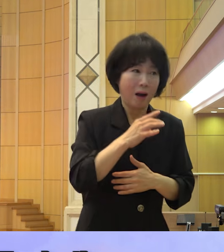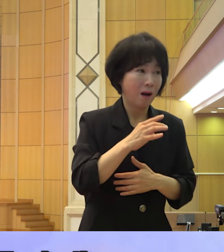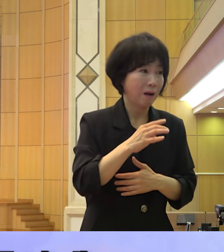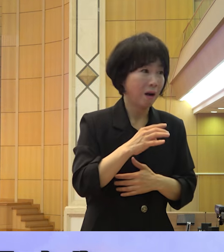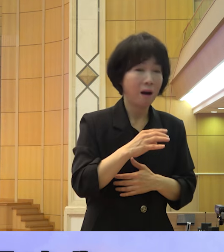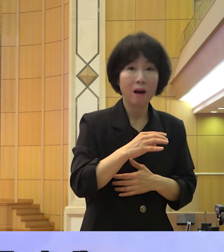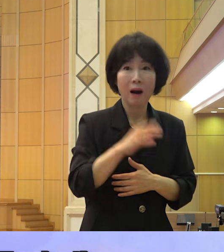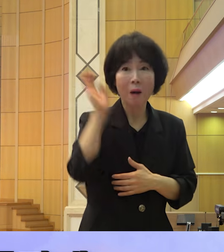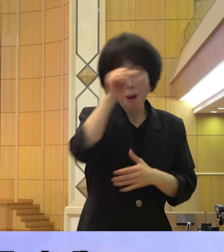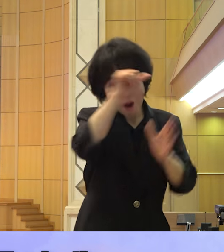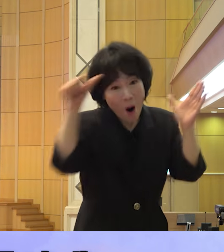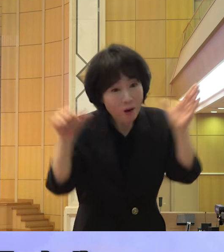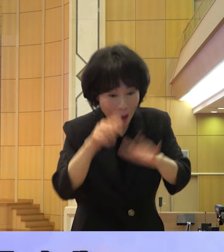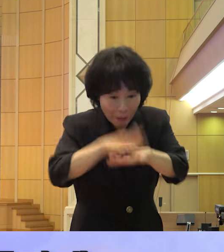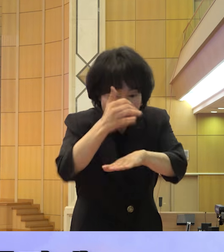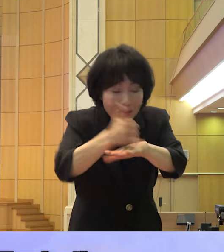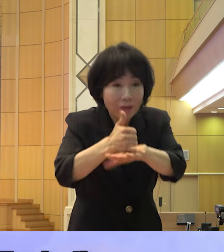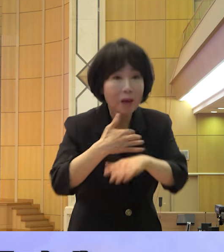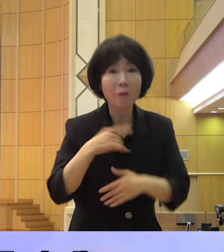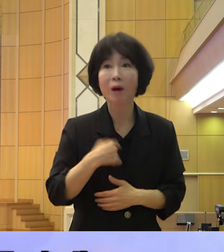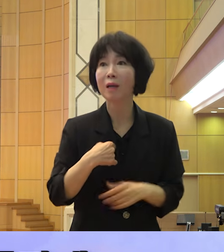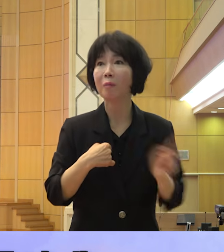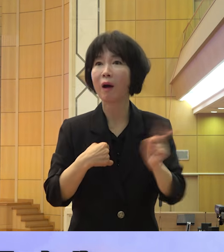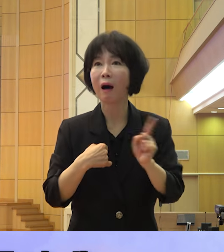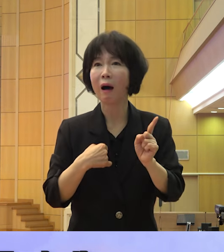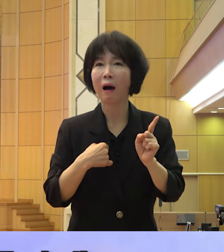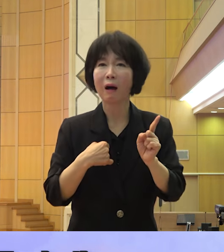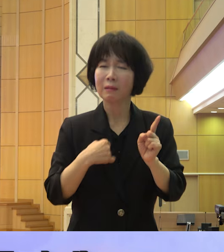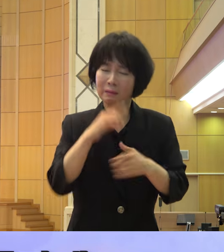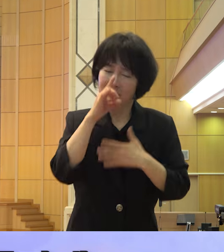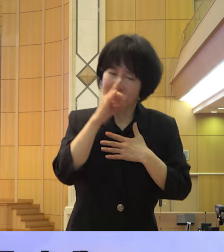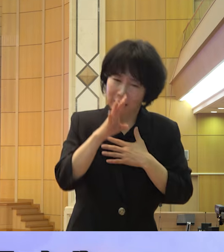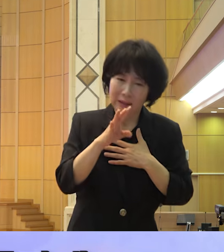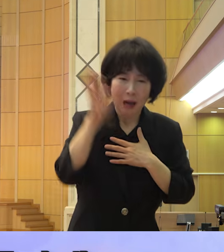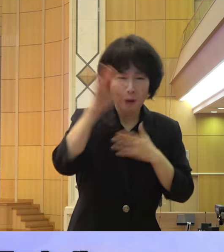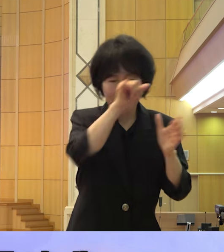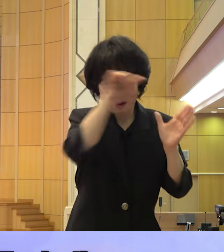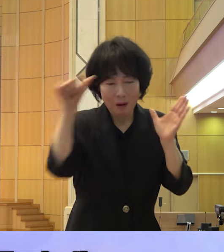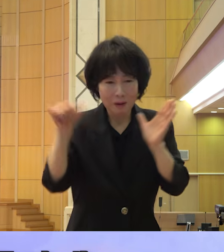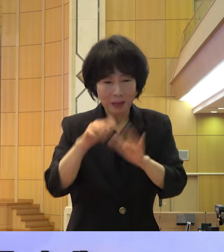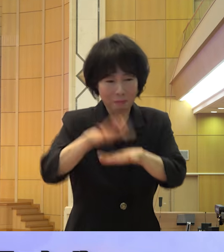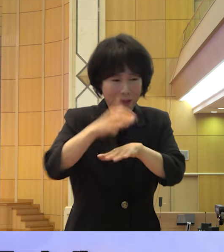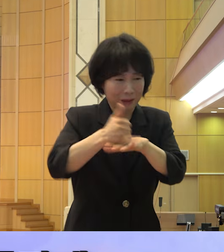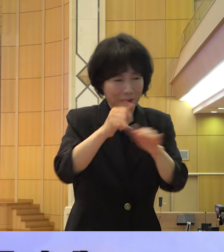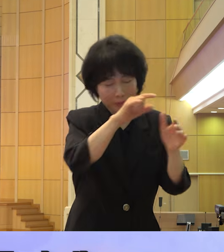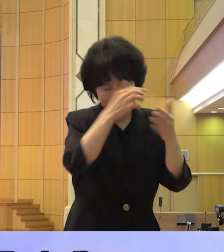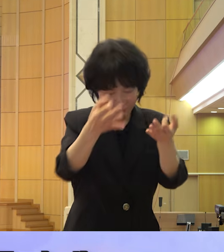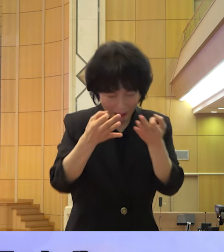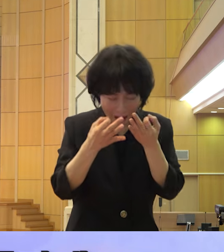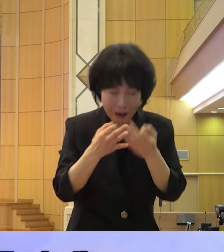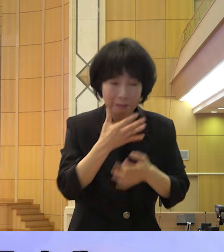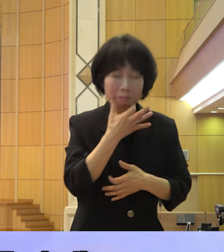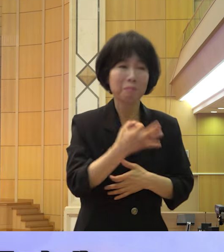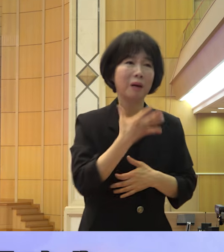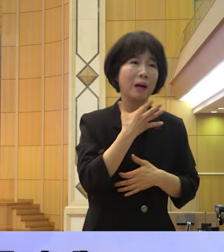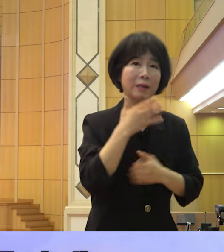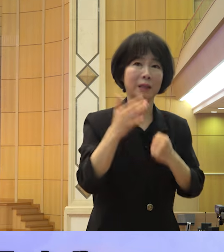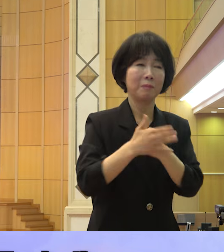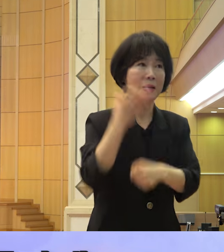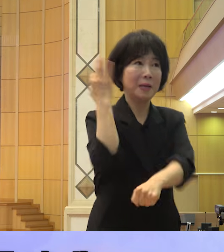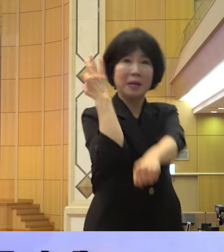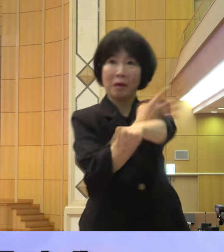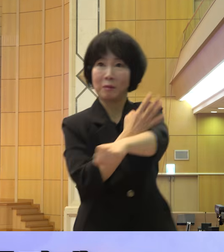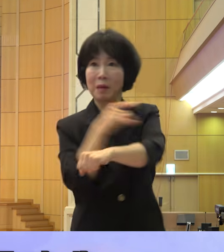하다가는 지게꾼밖에 안 되겠어. 그럼 내가 지게꾼으로 산다는 그 자체가 얼마나 비참합니까? 안